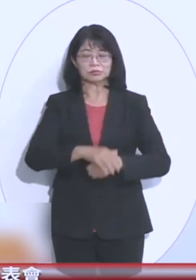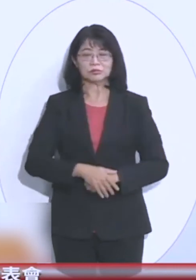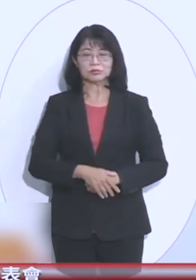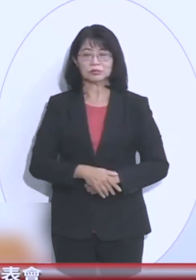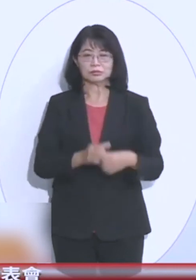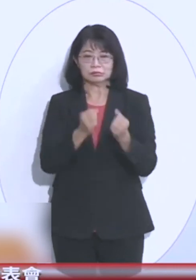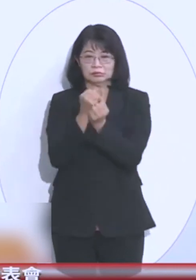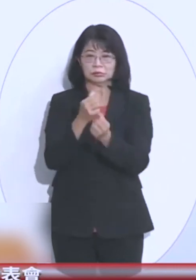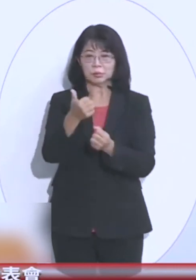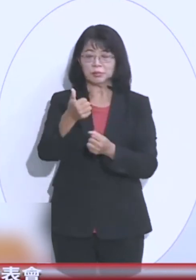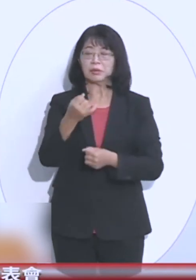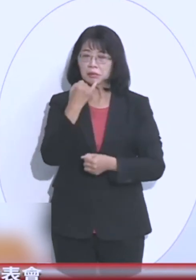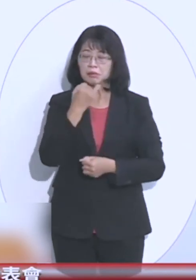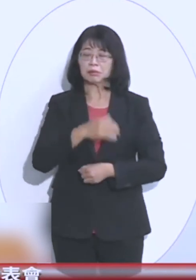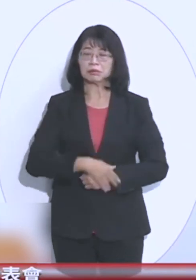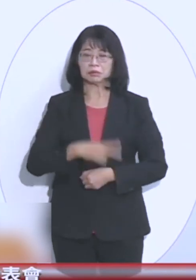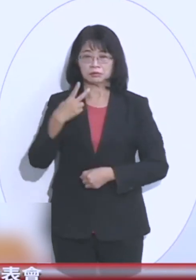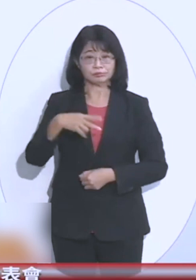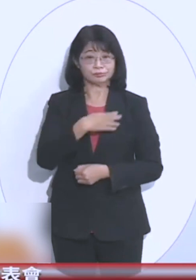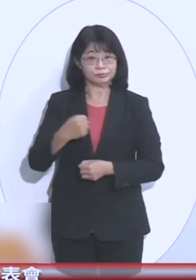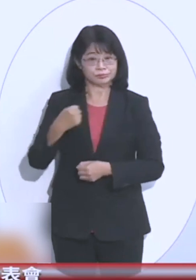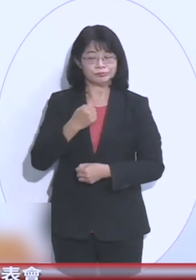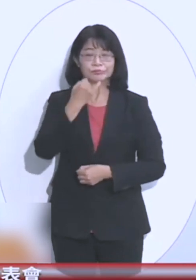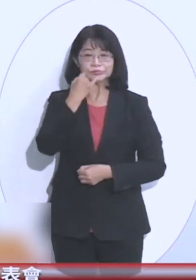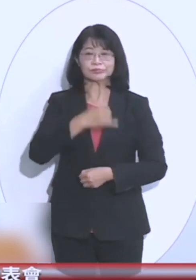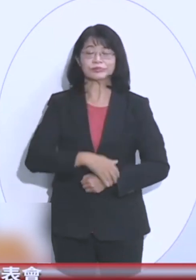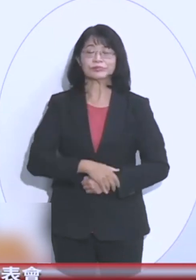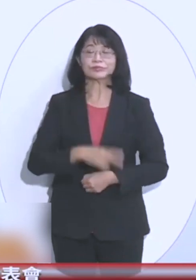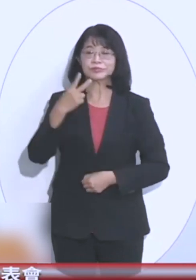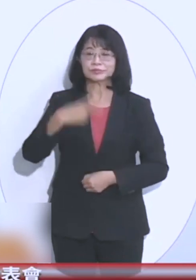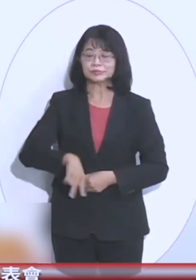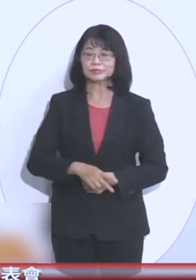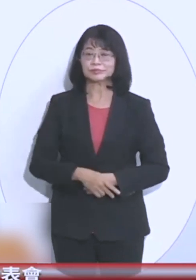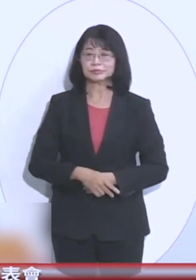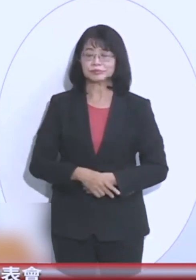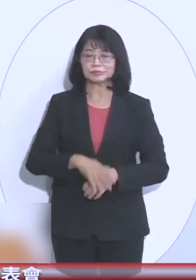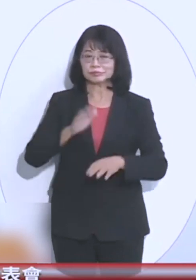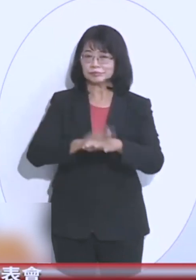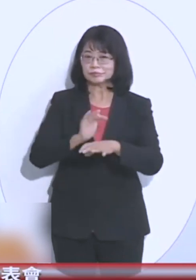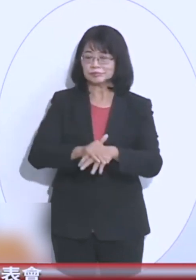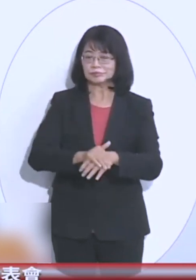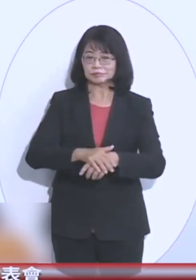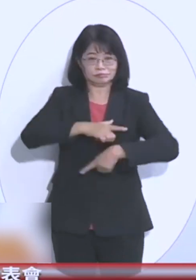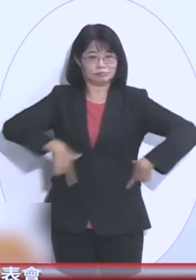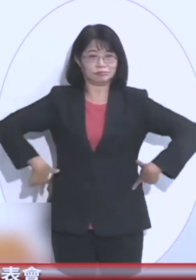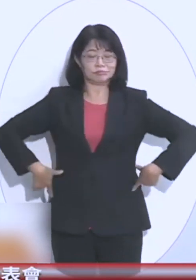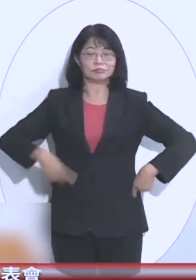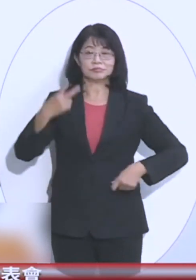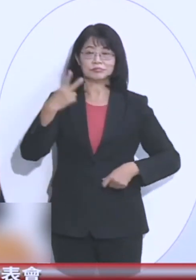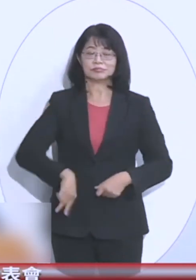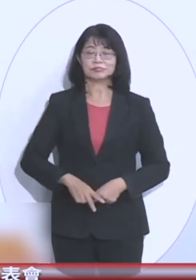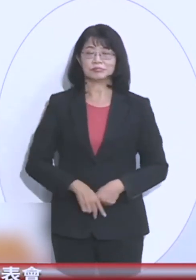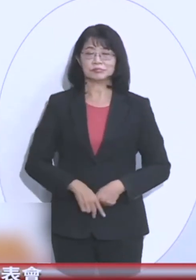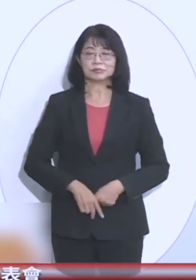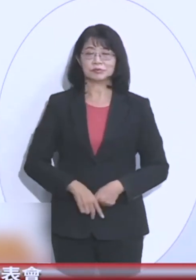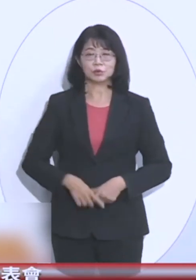廉可以哦，比能力可以，比才调，比气魄，比胆